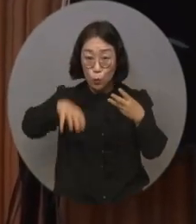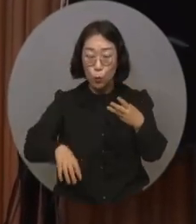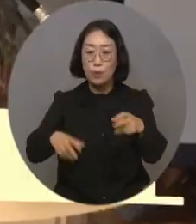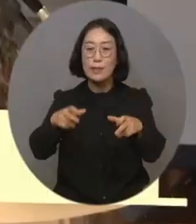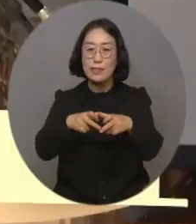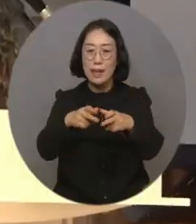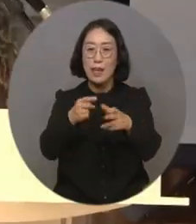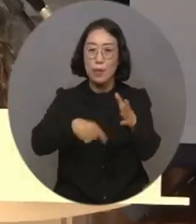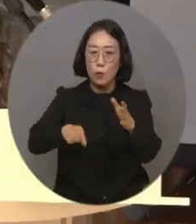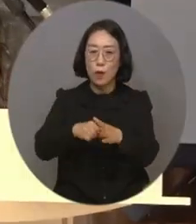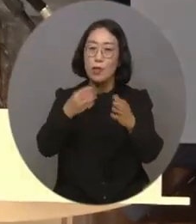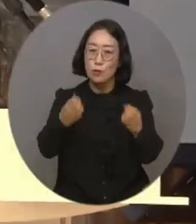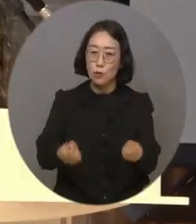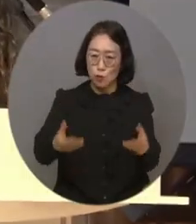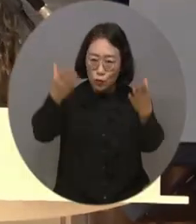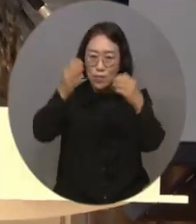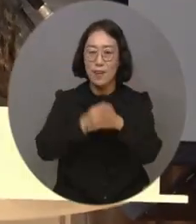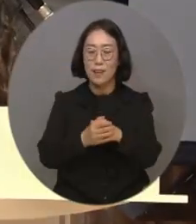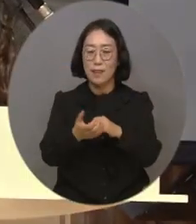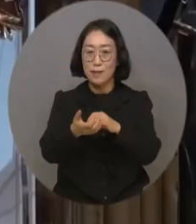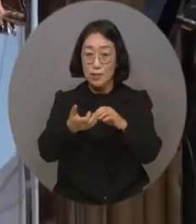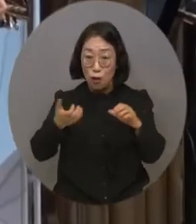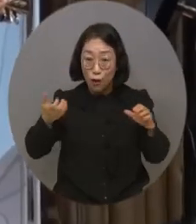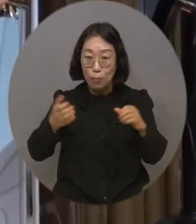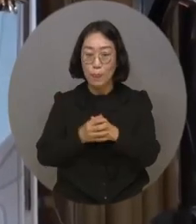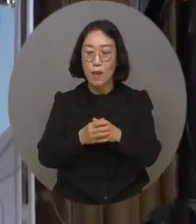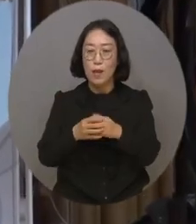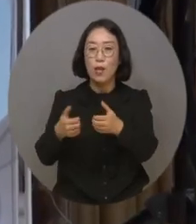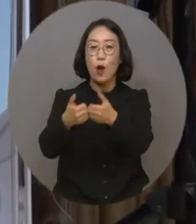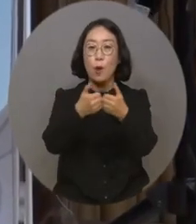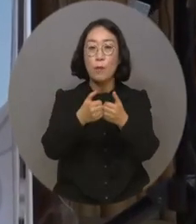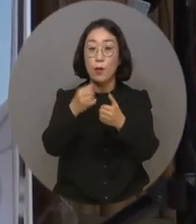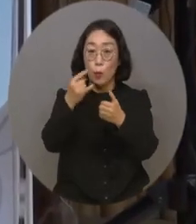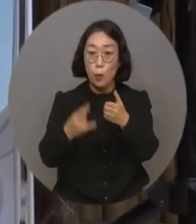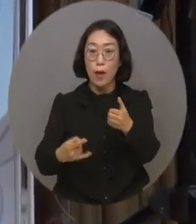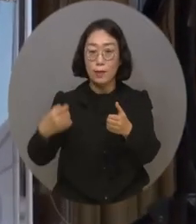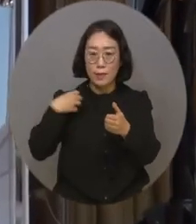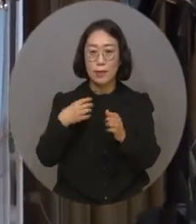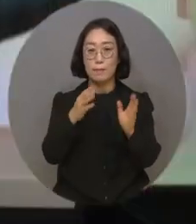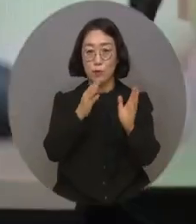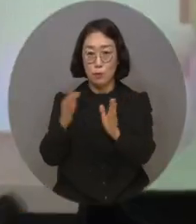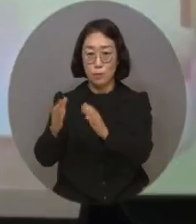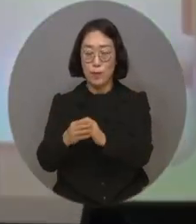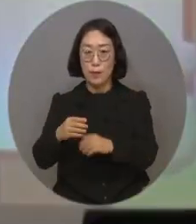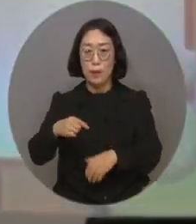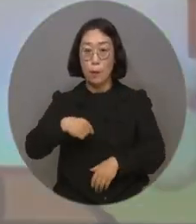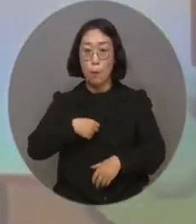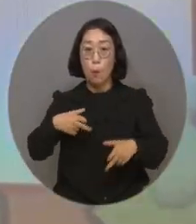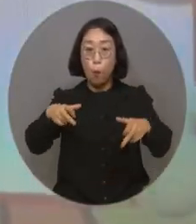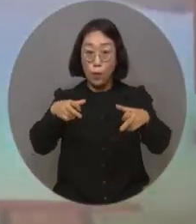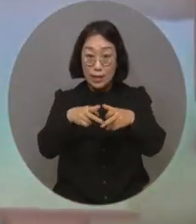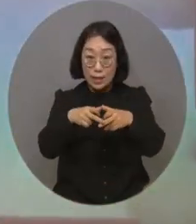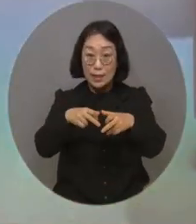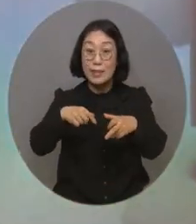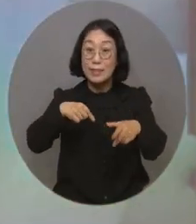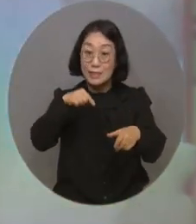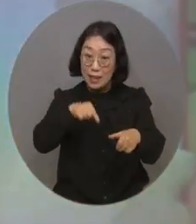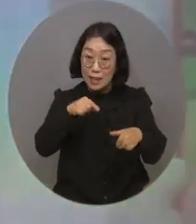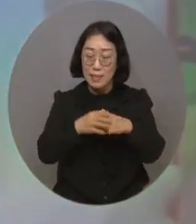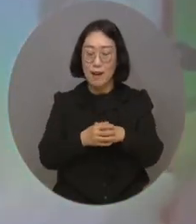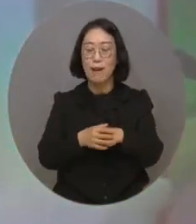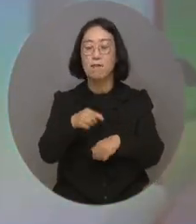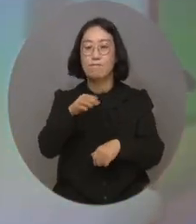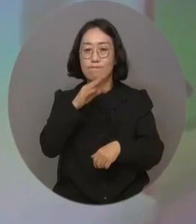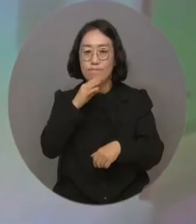이 축제는 직장공장 새마을 양주시협의회가 주최해 장애인 당사자가 자신의 재능을 마음껏 발휘할 수